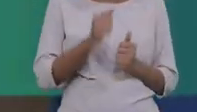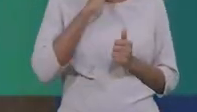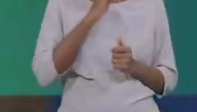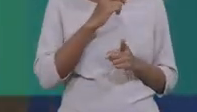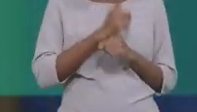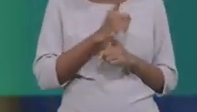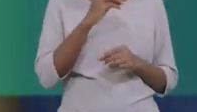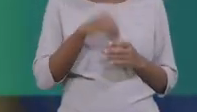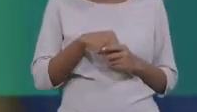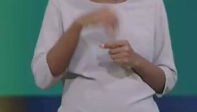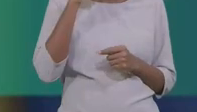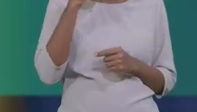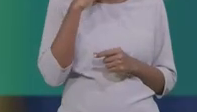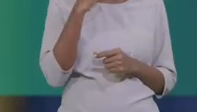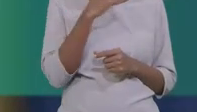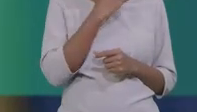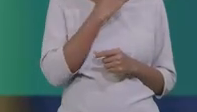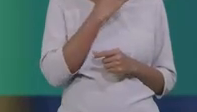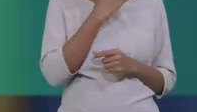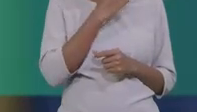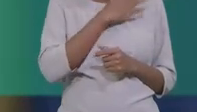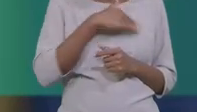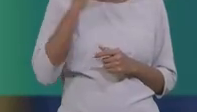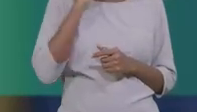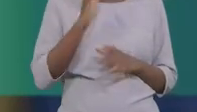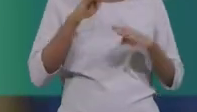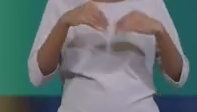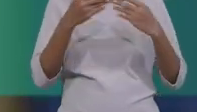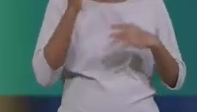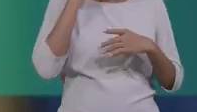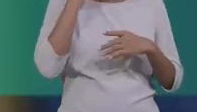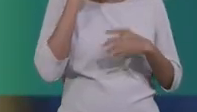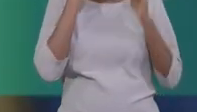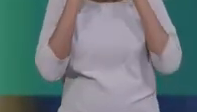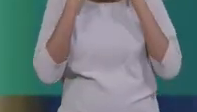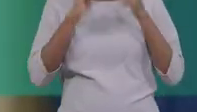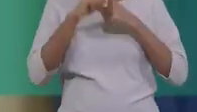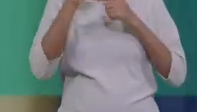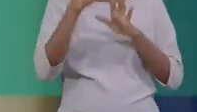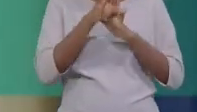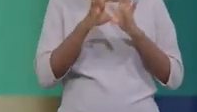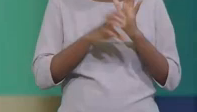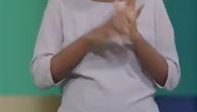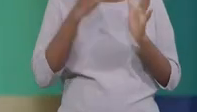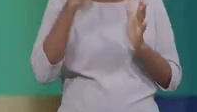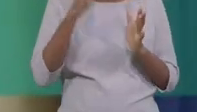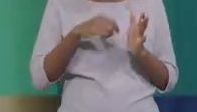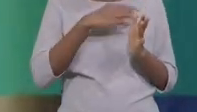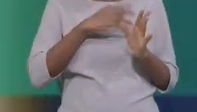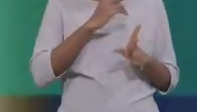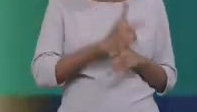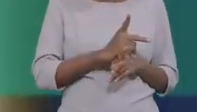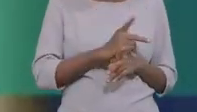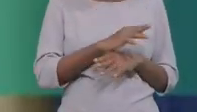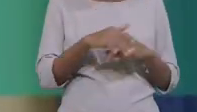Si tu écoutes Exode 15, 26. Exode 15,